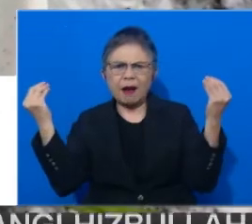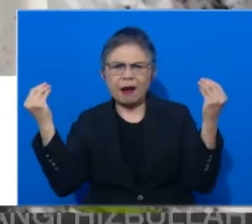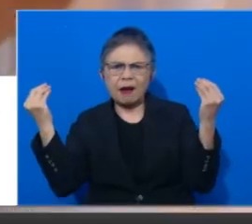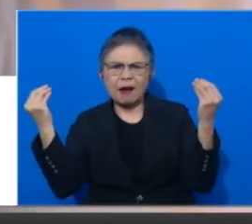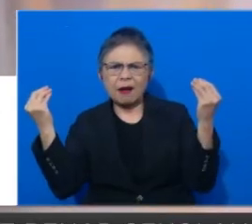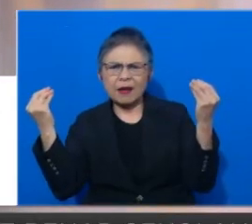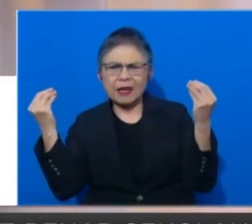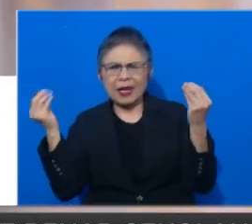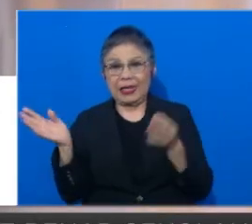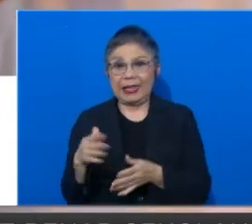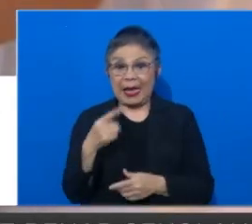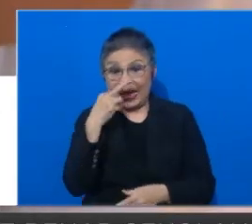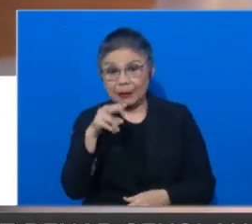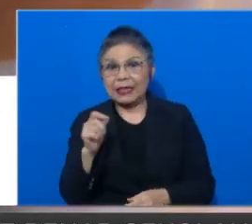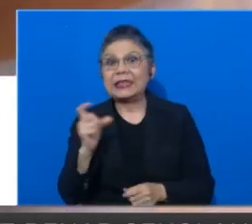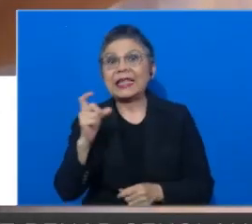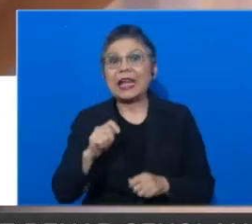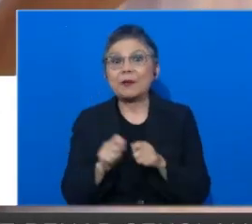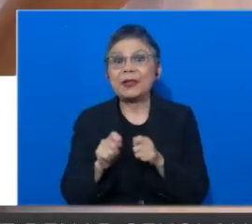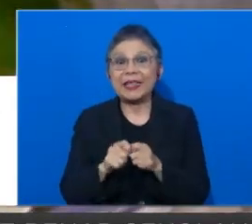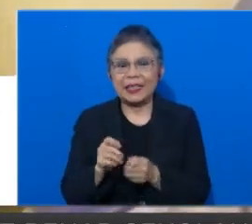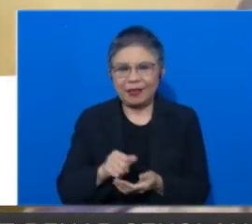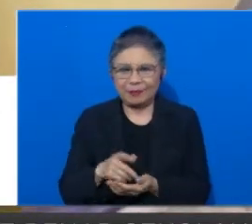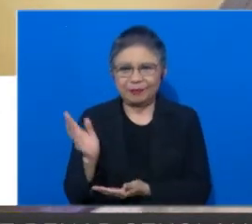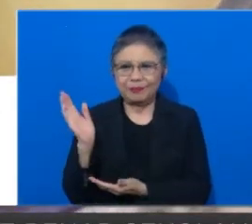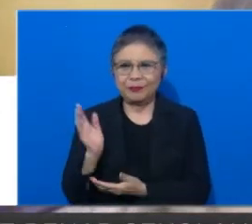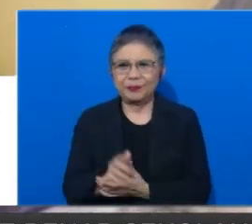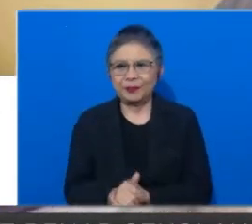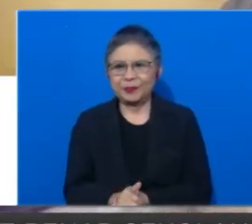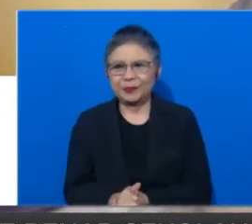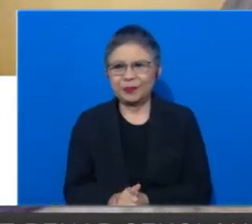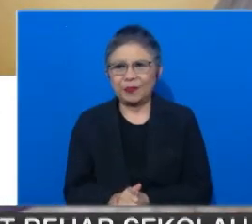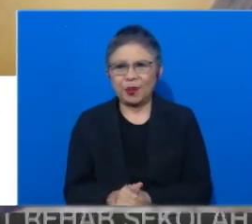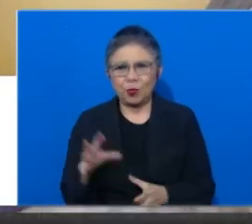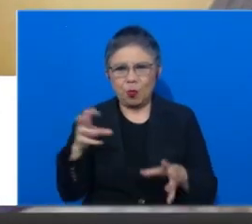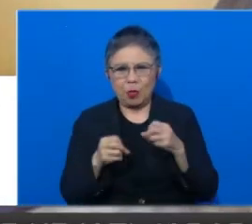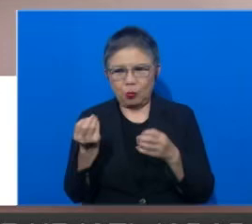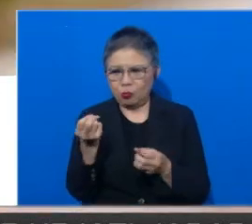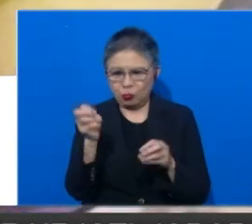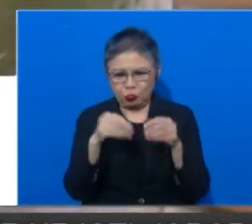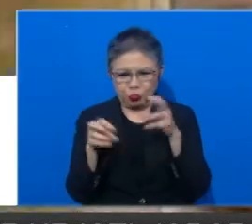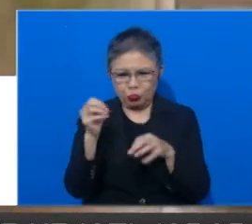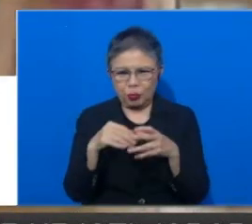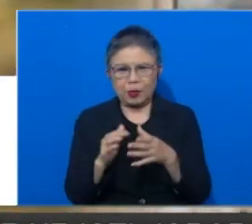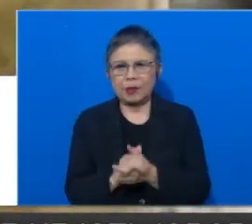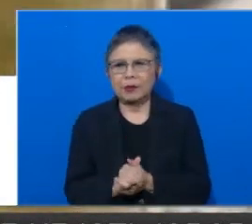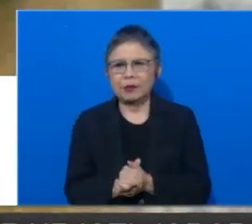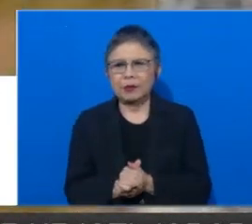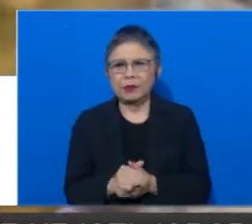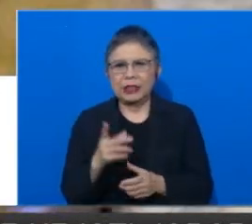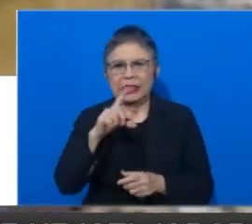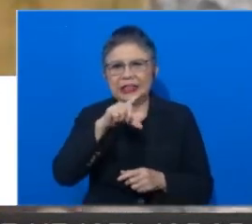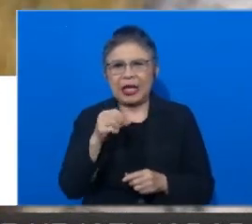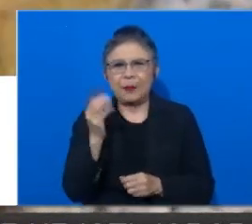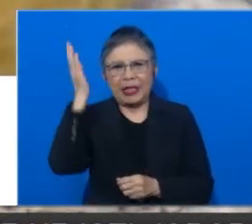Sebelum icip-icip, kita intip dulu yuk cara bikinnya. Setelah semua bahan siap, pertama blender cabai hijau